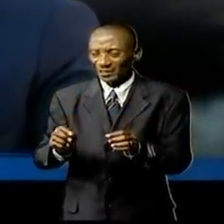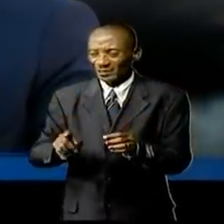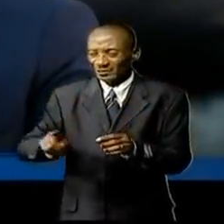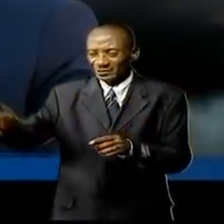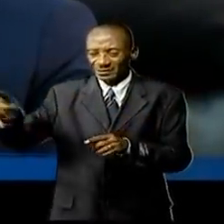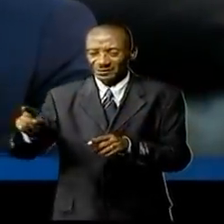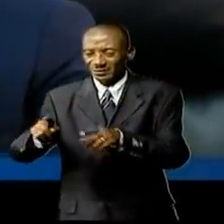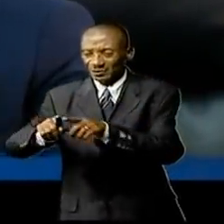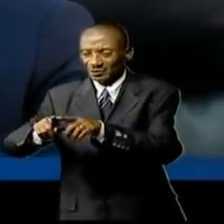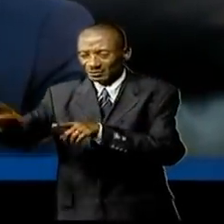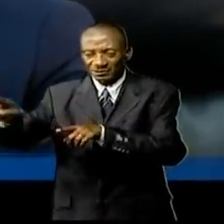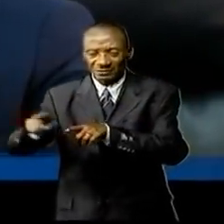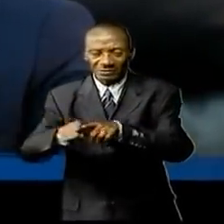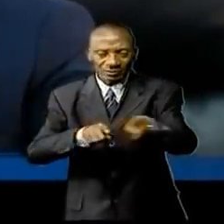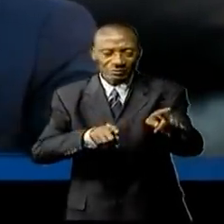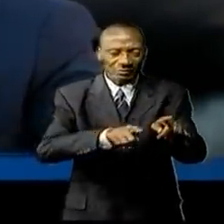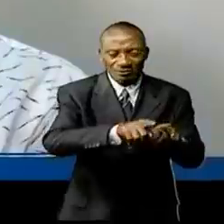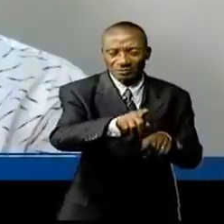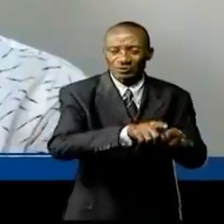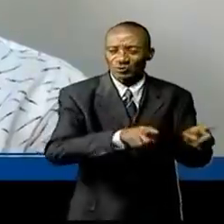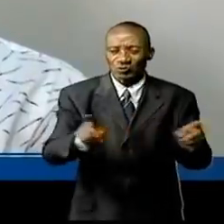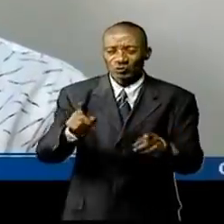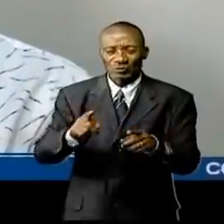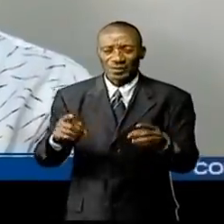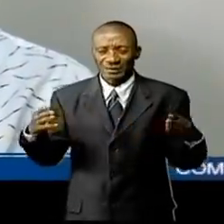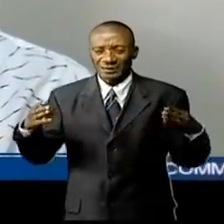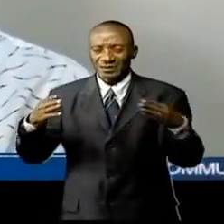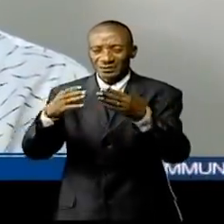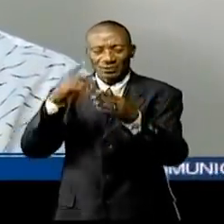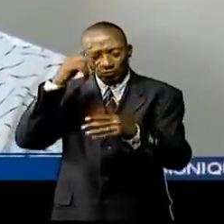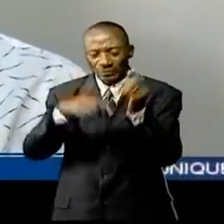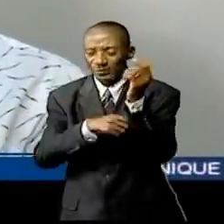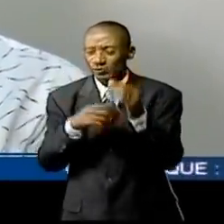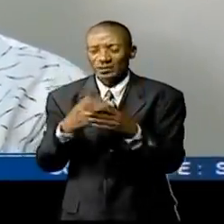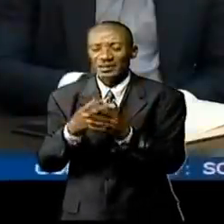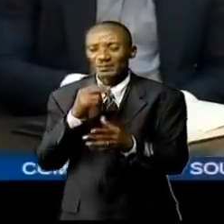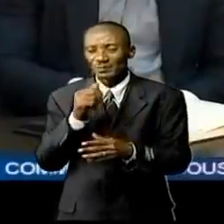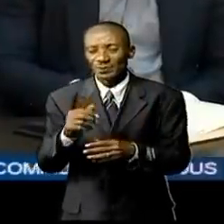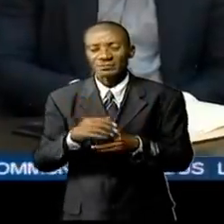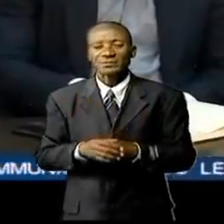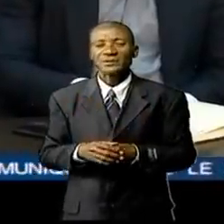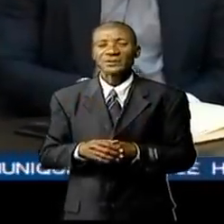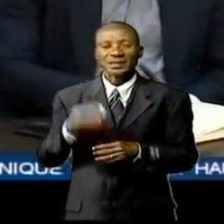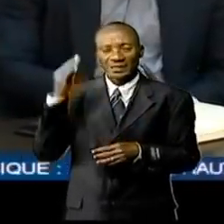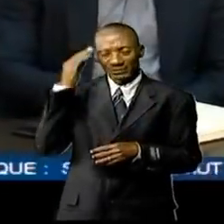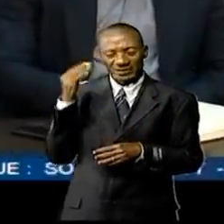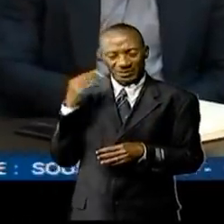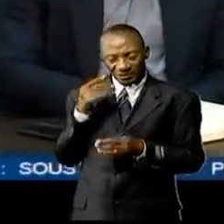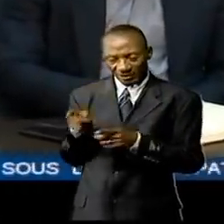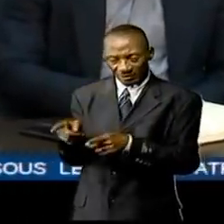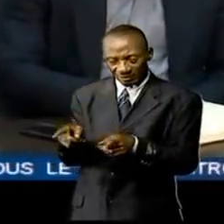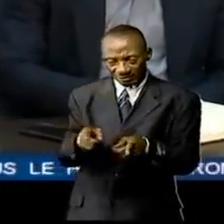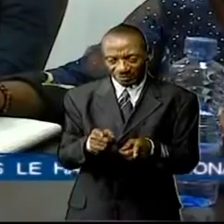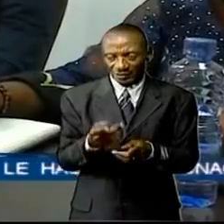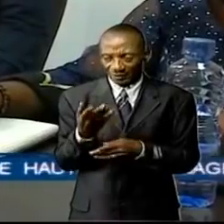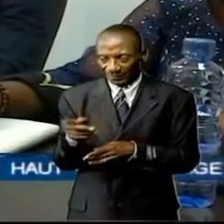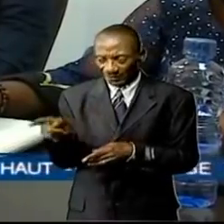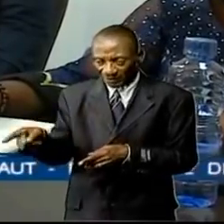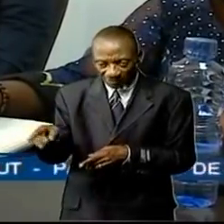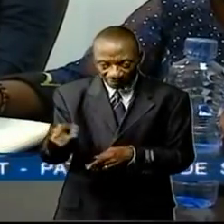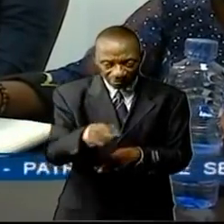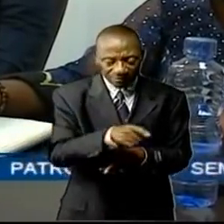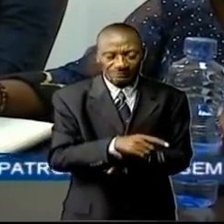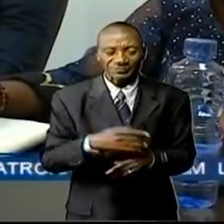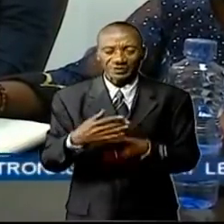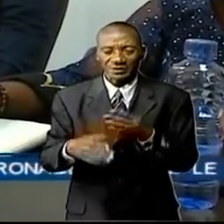Modeste Moutinga a chargé l'UNICEF, en sa qualité de partenaire technique du ministère en matière de protection sociale, de produire un draft